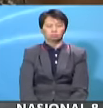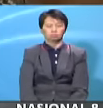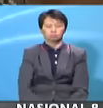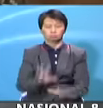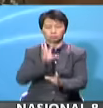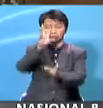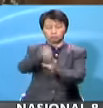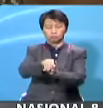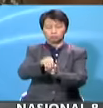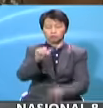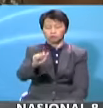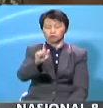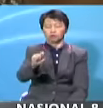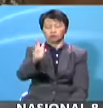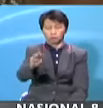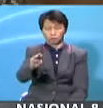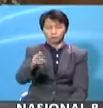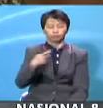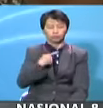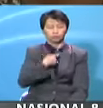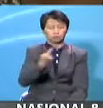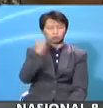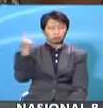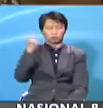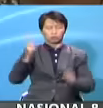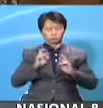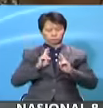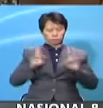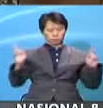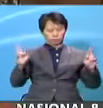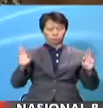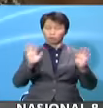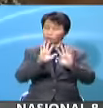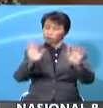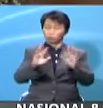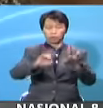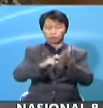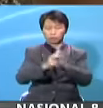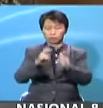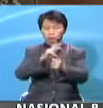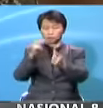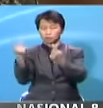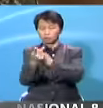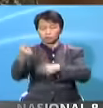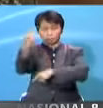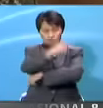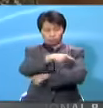Pelibatan ATM kita sentiasa siap sedia. Tidak bermakna bahawa dalam keadaan hari